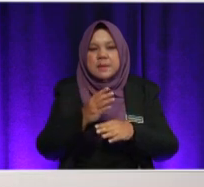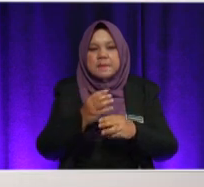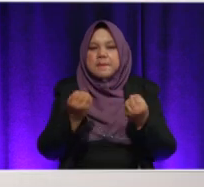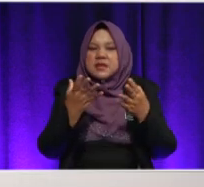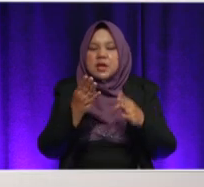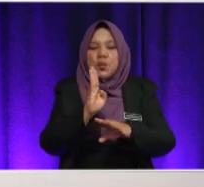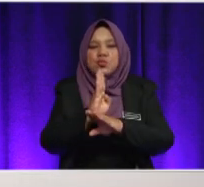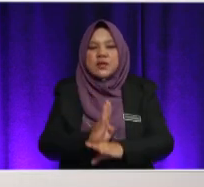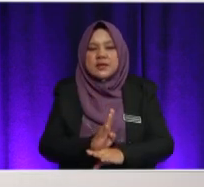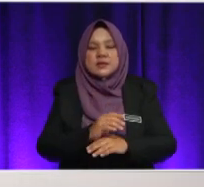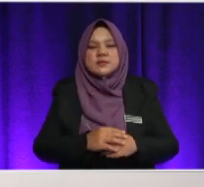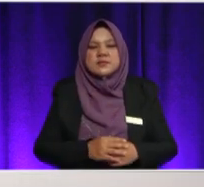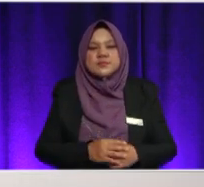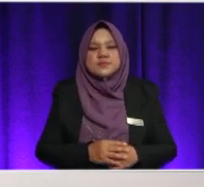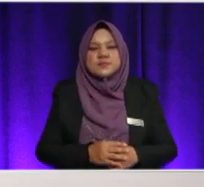bentuk